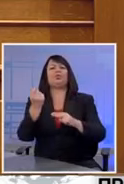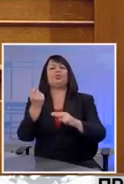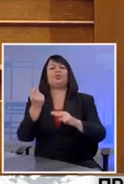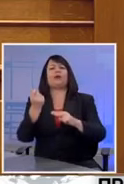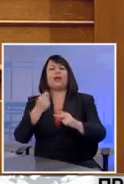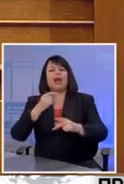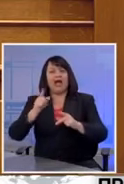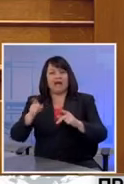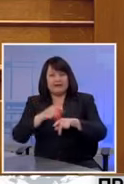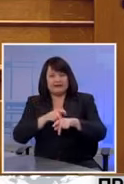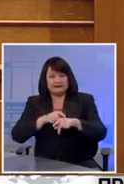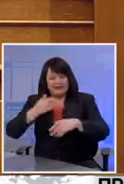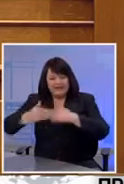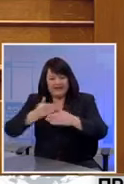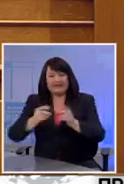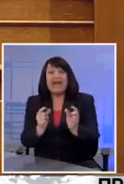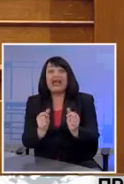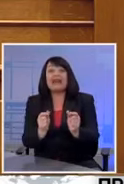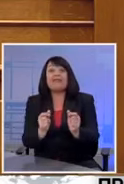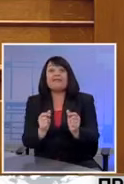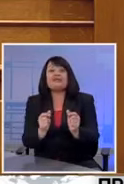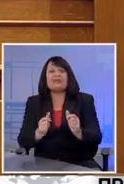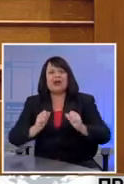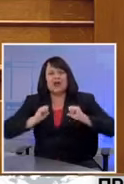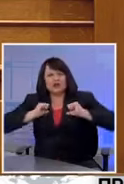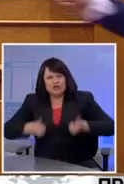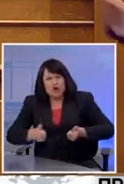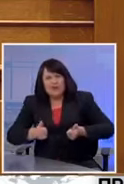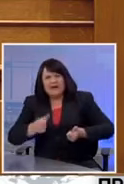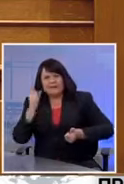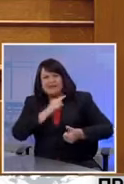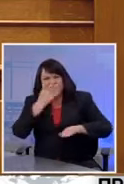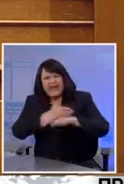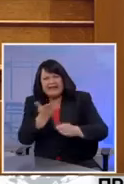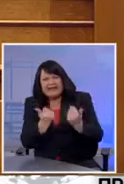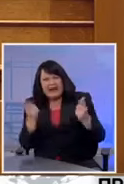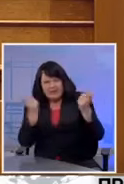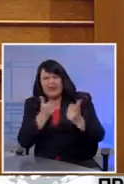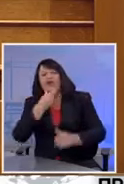διαδικασία ρύθμισης. Και τολμάτε εσείς να μιλάτε για θαλασσοδάνεια?